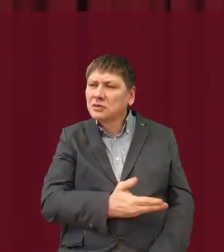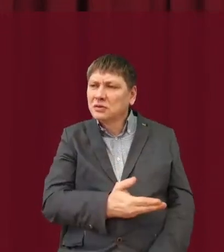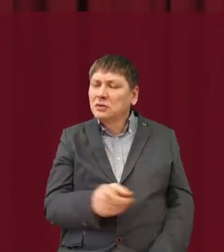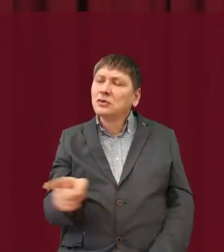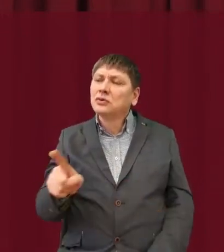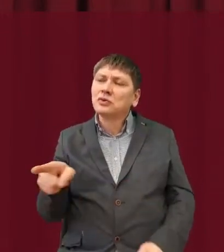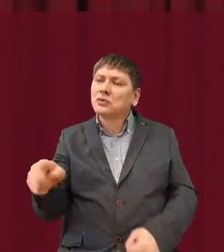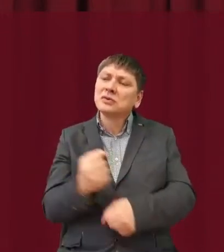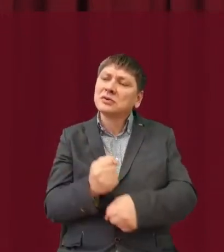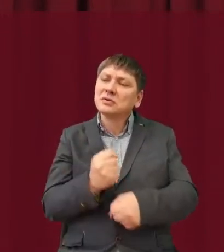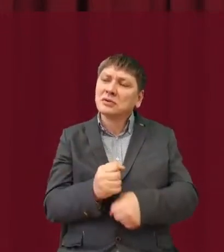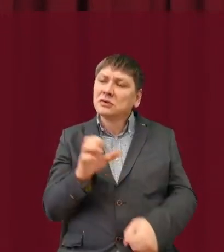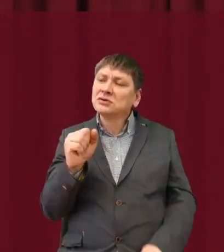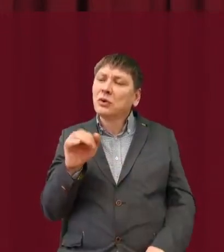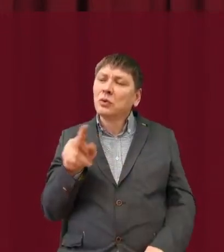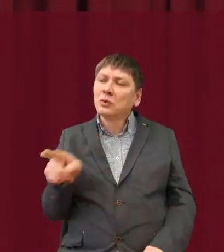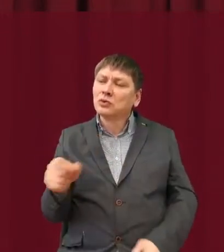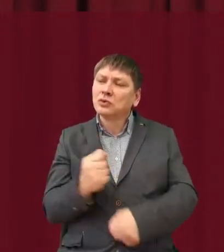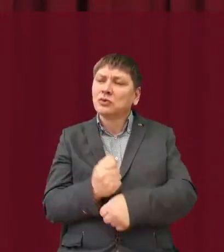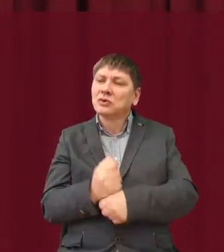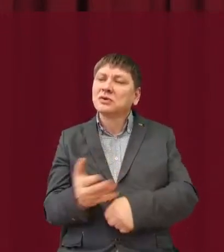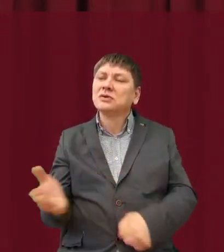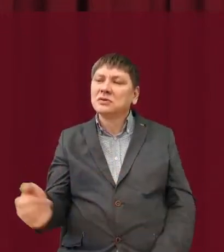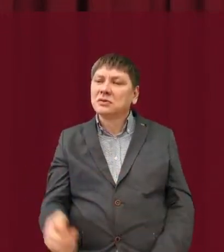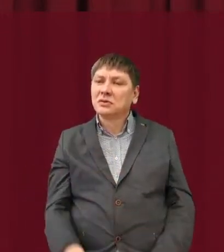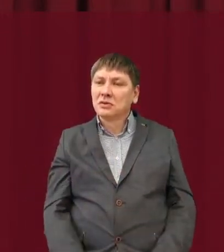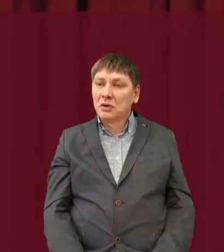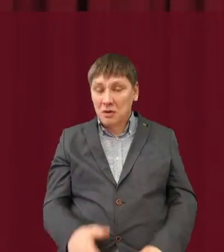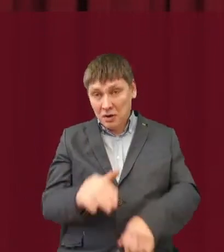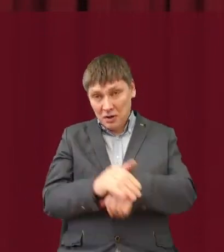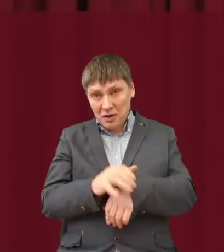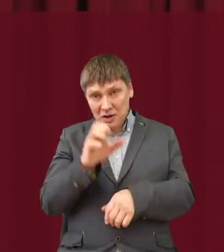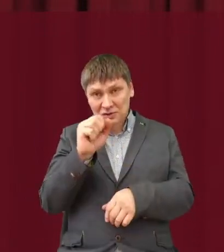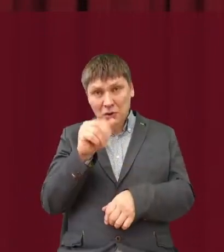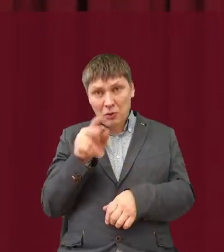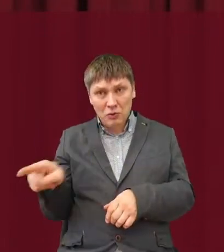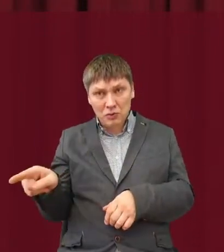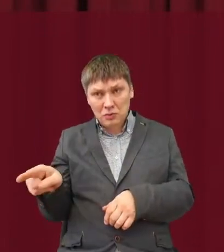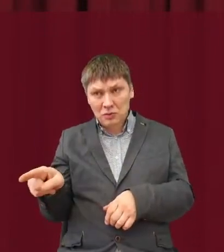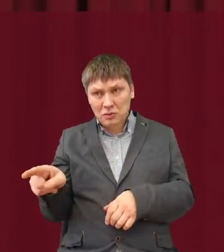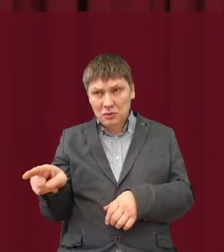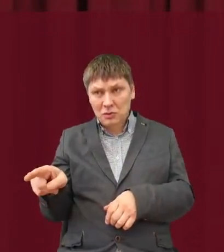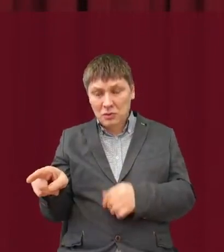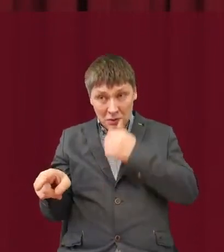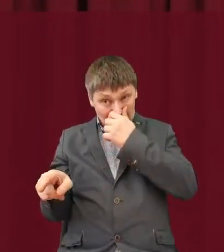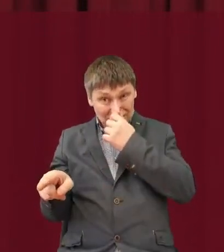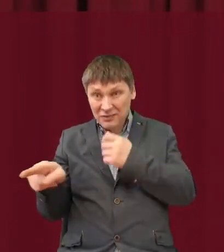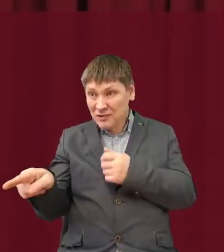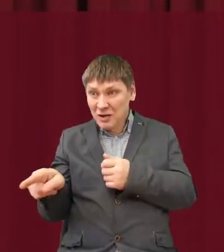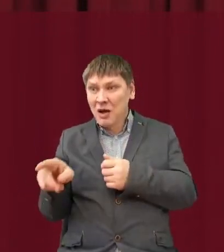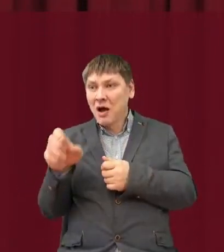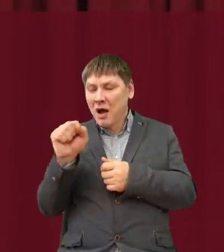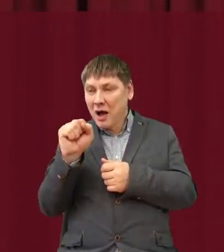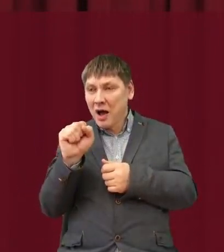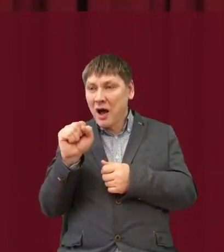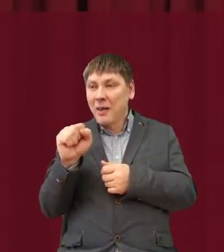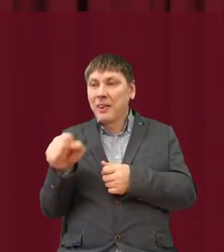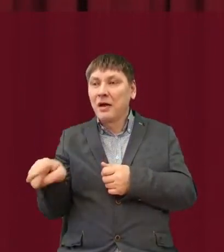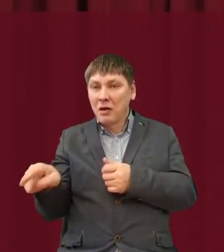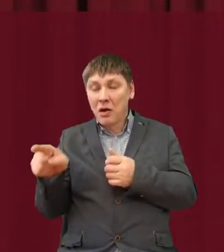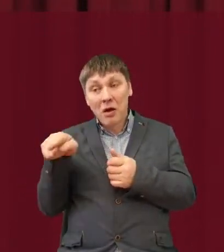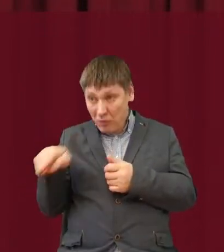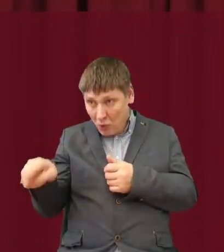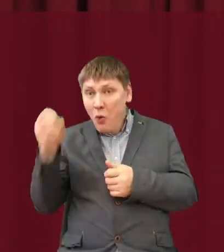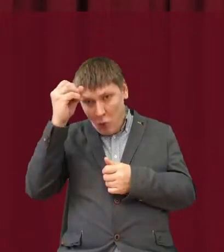что ты сделал Саул оказывается Саул не умнее Бога оказывается ахав не умнее